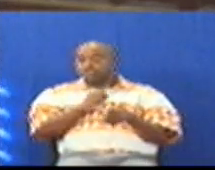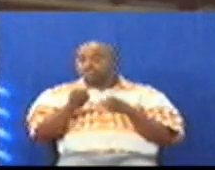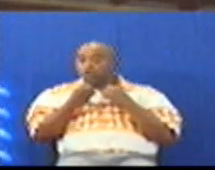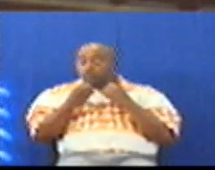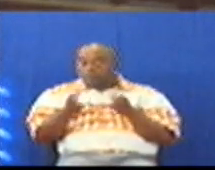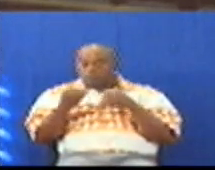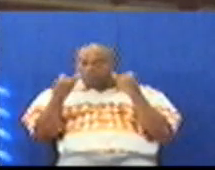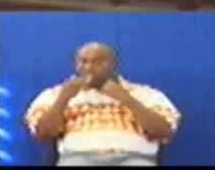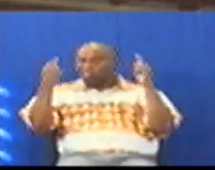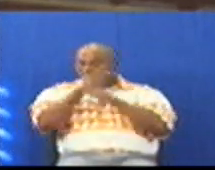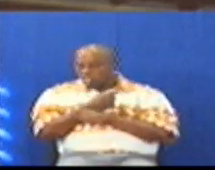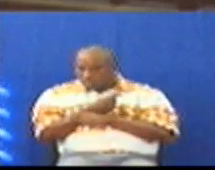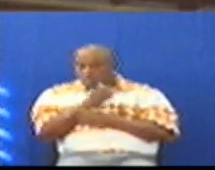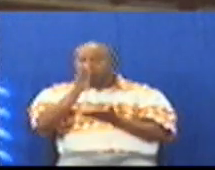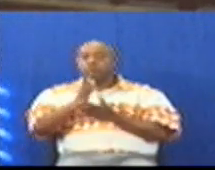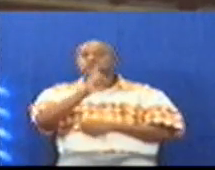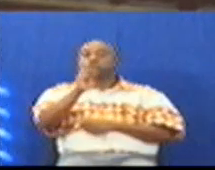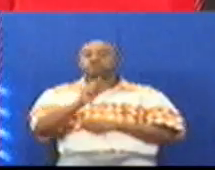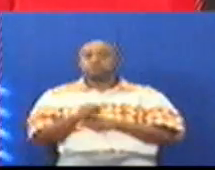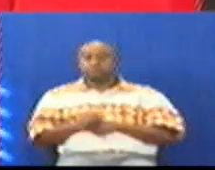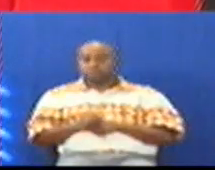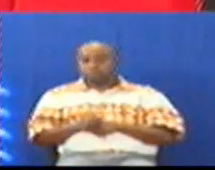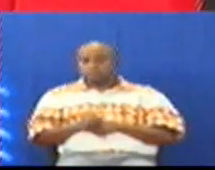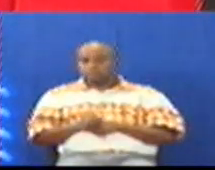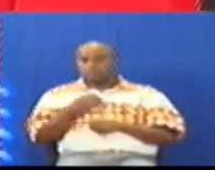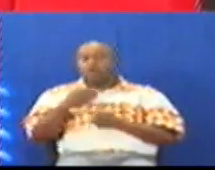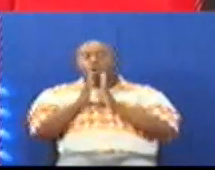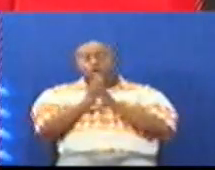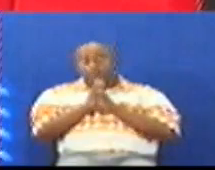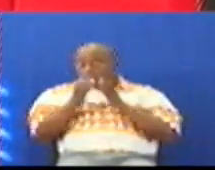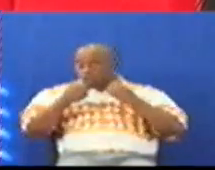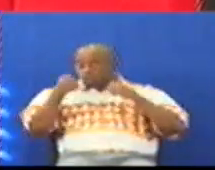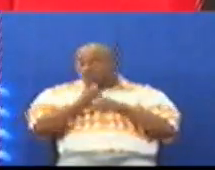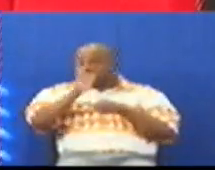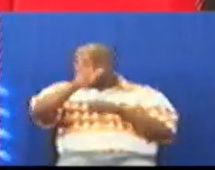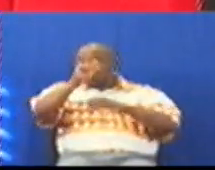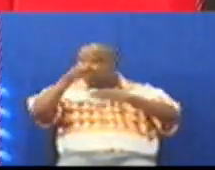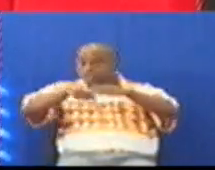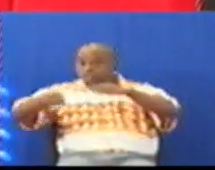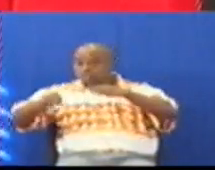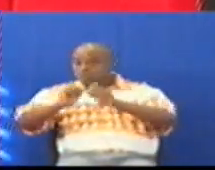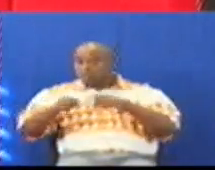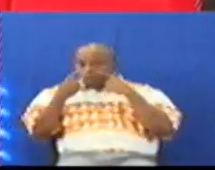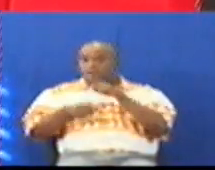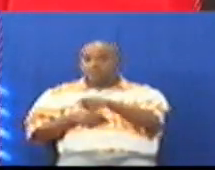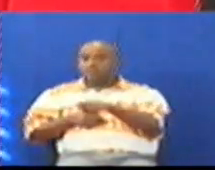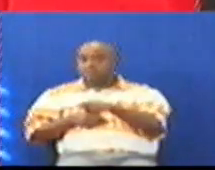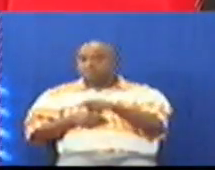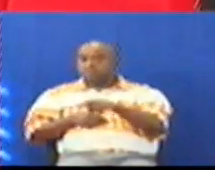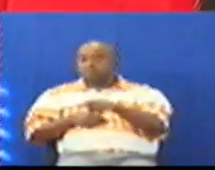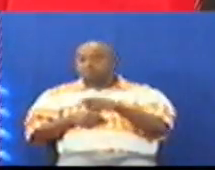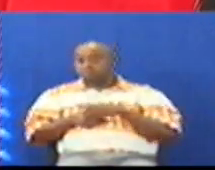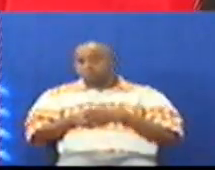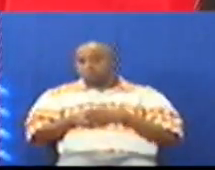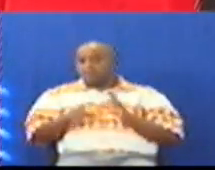mezani wakati sio kweli. Kwa mimi niombe uangalie sana watendaji wako wa chini ili haki iweze kutendeka.